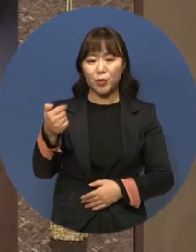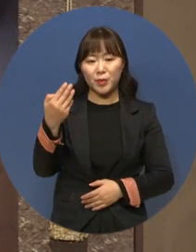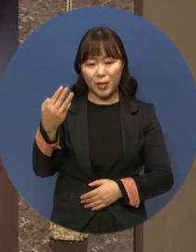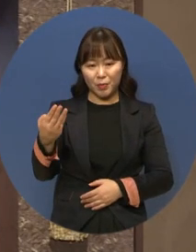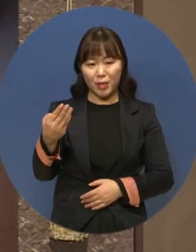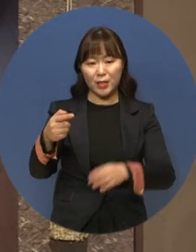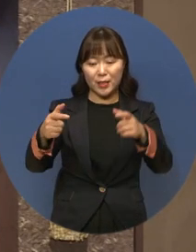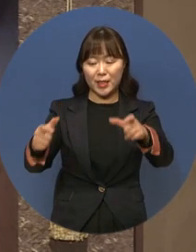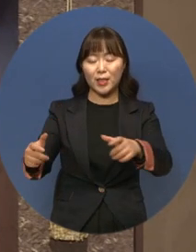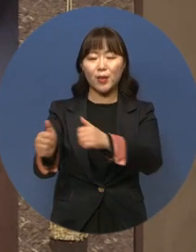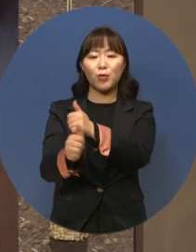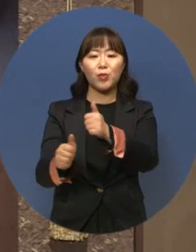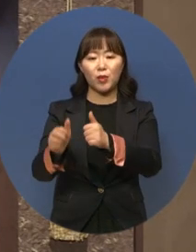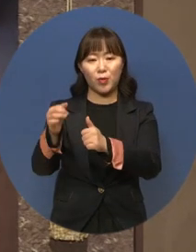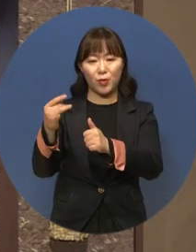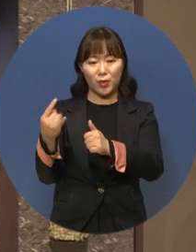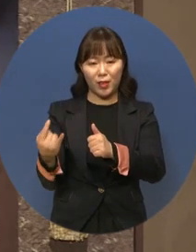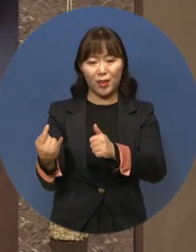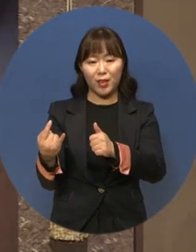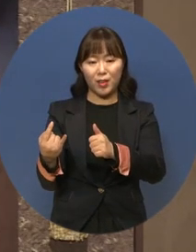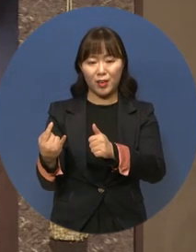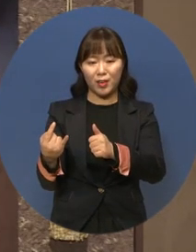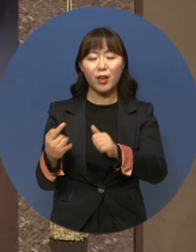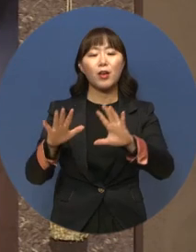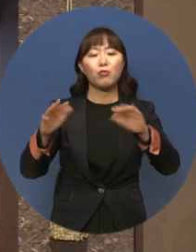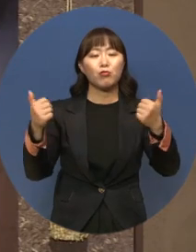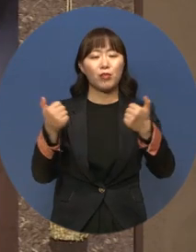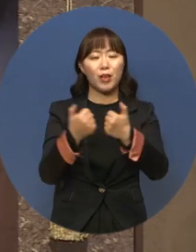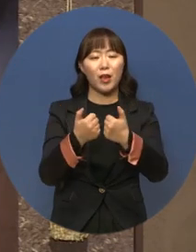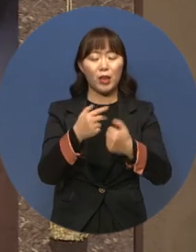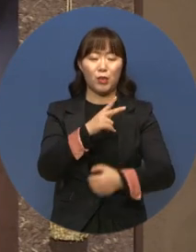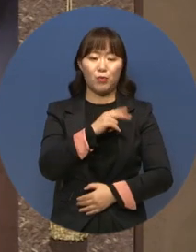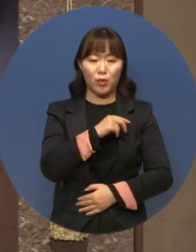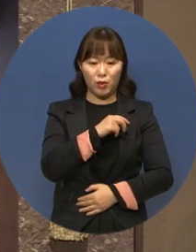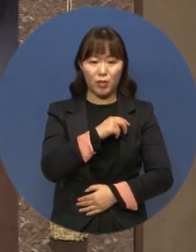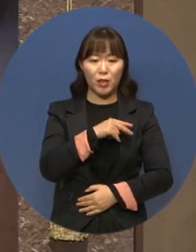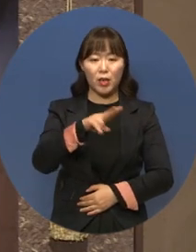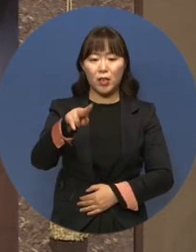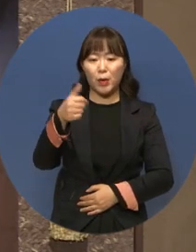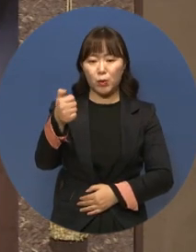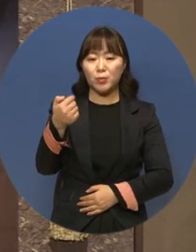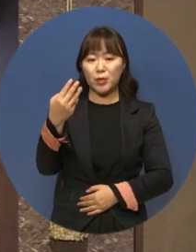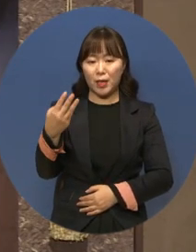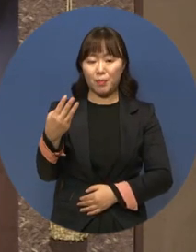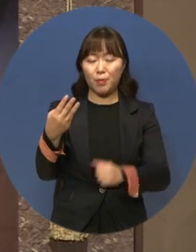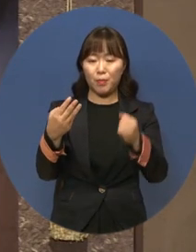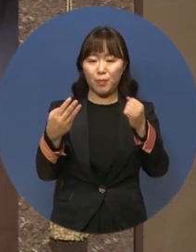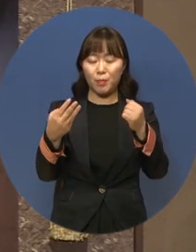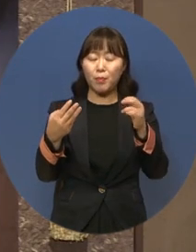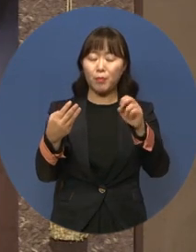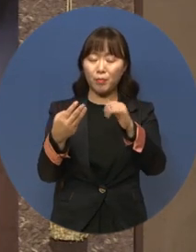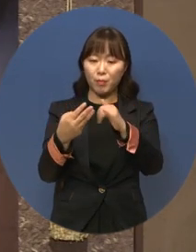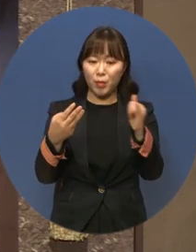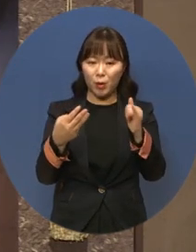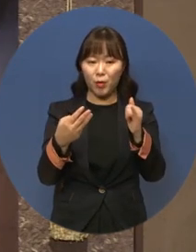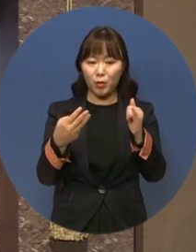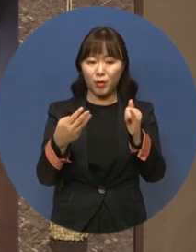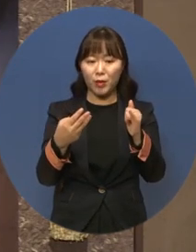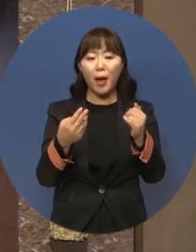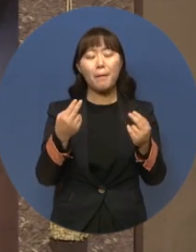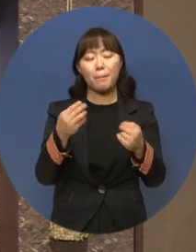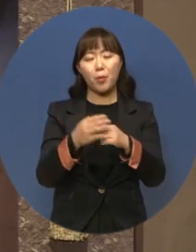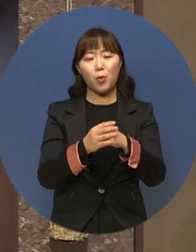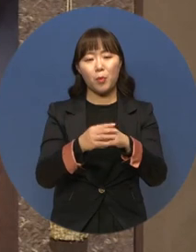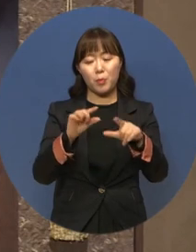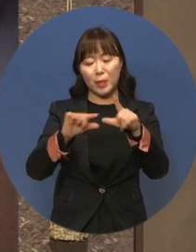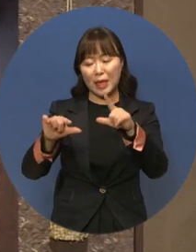253개 지역위원회가 있습니다. 예. 국회의원이 253명이 있죠. 지역 국회의원이 비례 네. 빼고요. 그